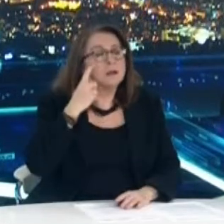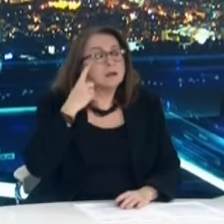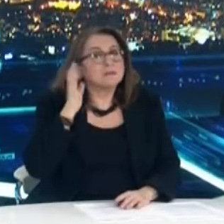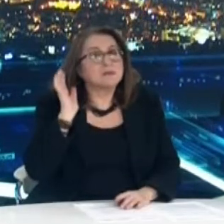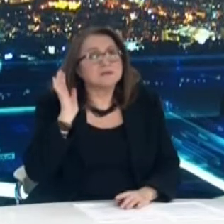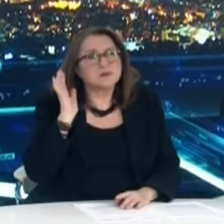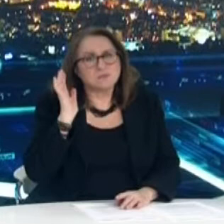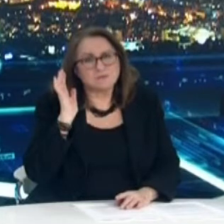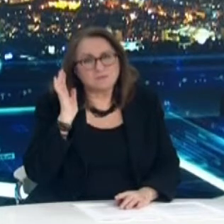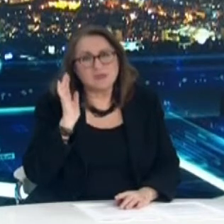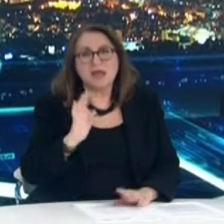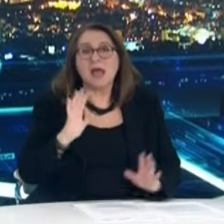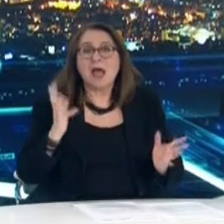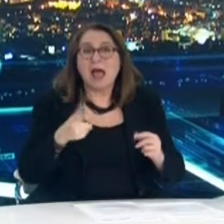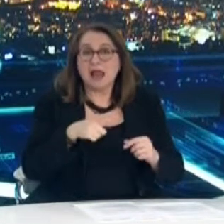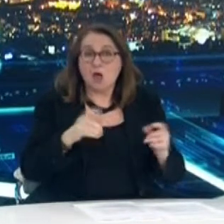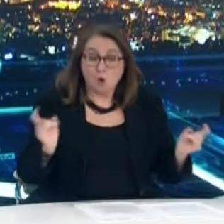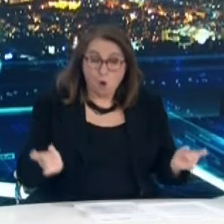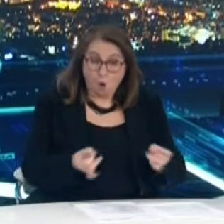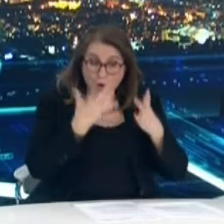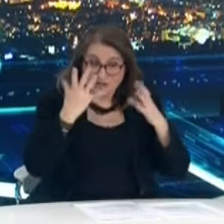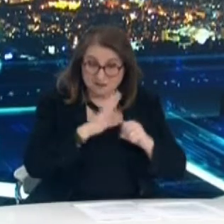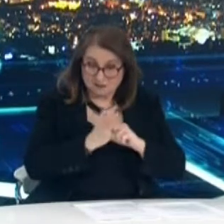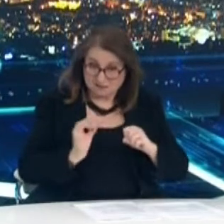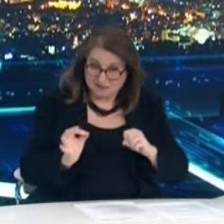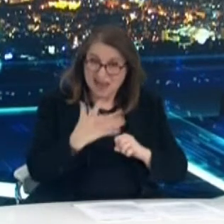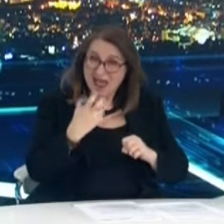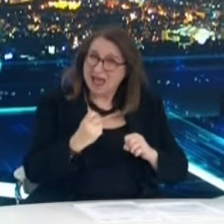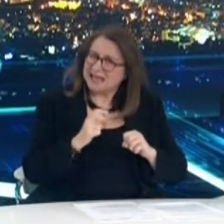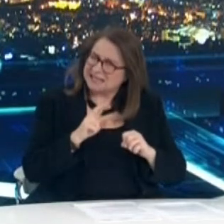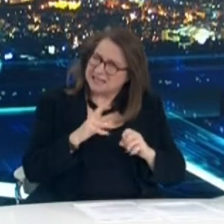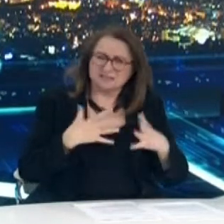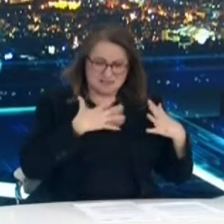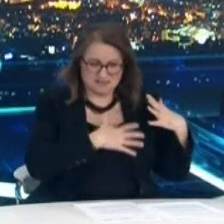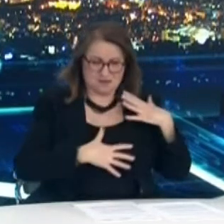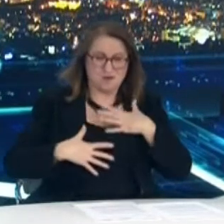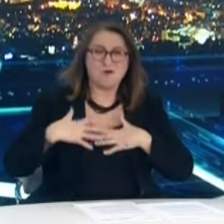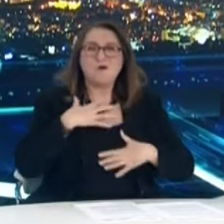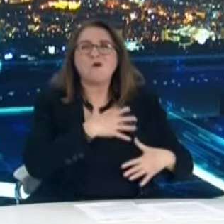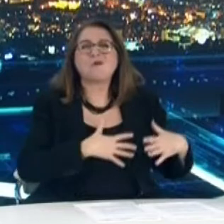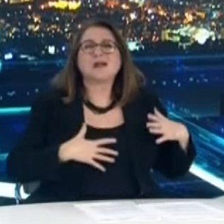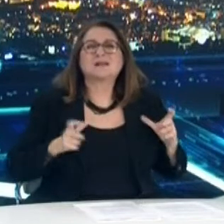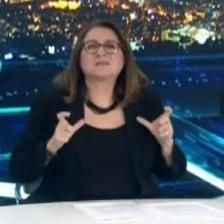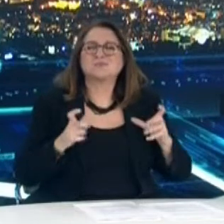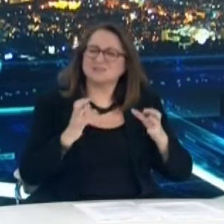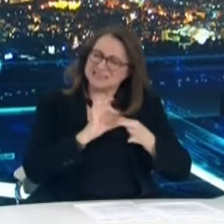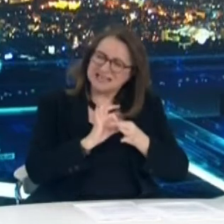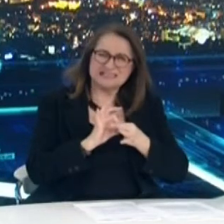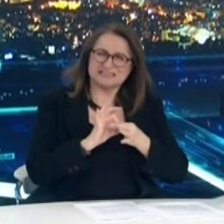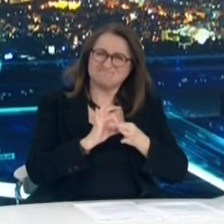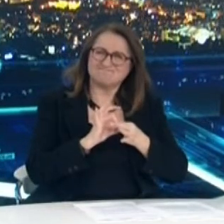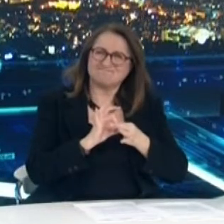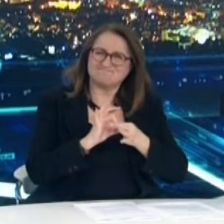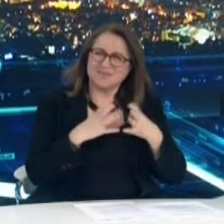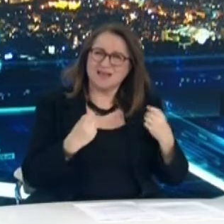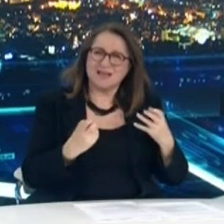ότι στην αντιμετώπιση μιας λίμωξης παίζει πολύ σημαντικό και η κυταρική ενοσία. Και ξέρουμε ότι όλα τα εμβόλια υπάρχουν και κυταρική ενοσία, δηλαδή